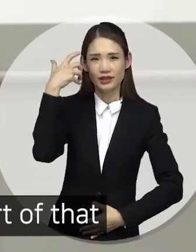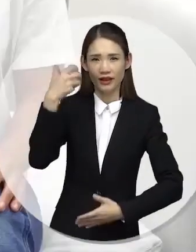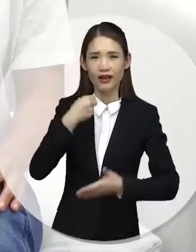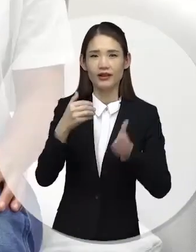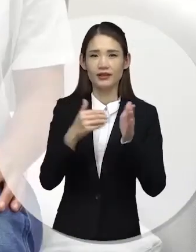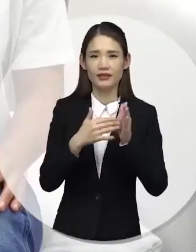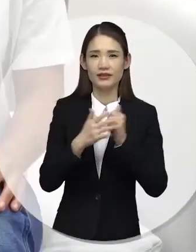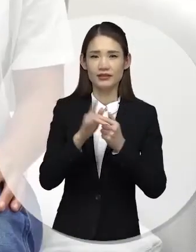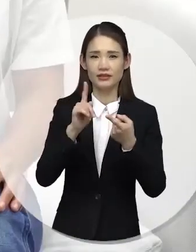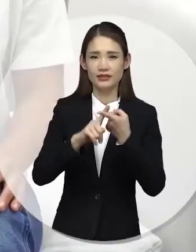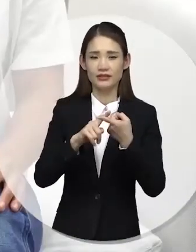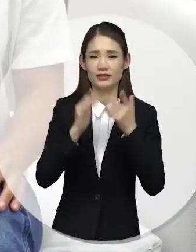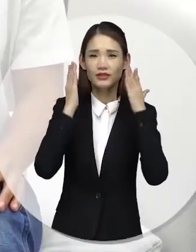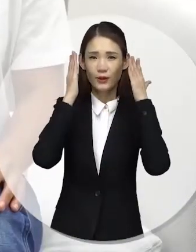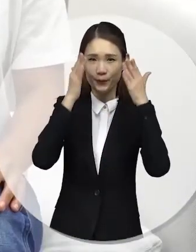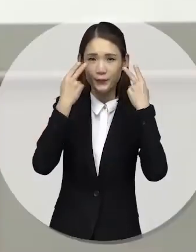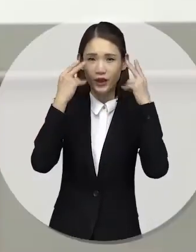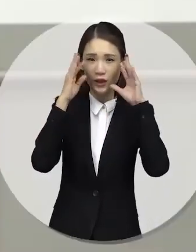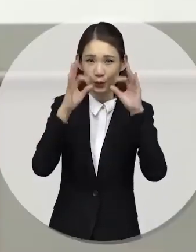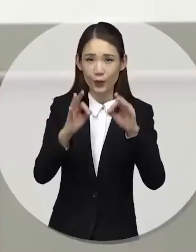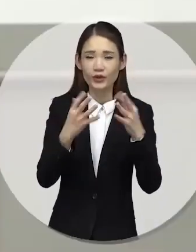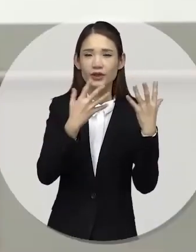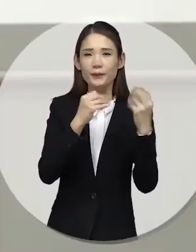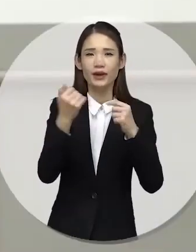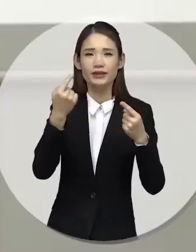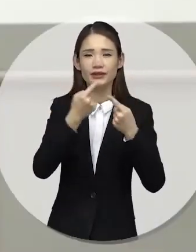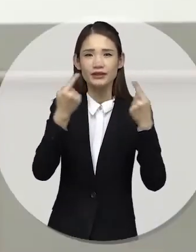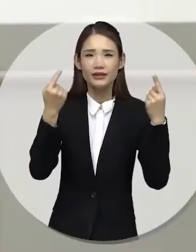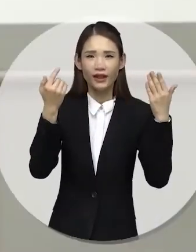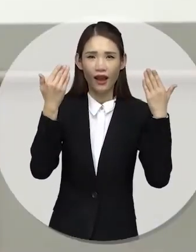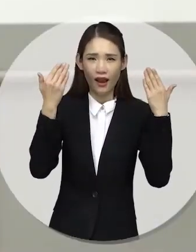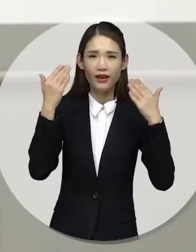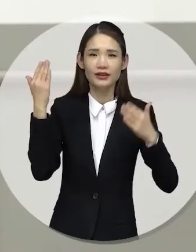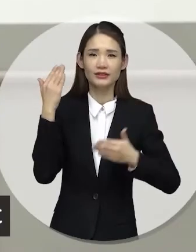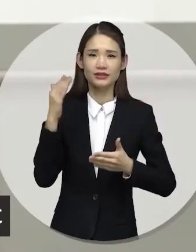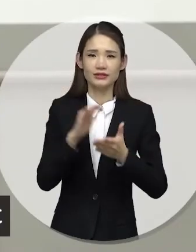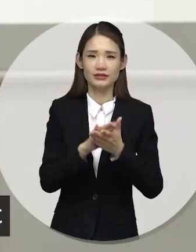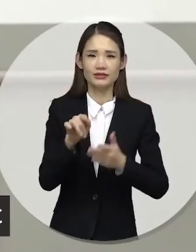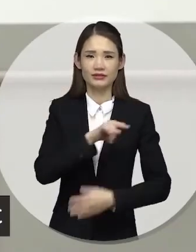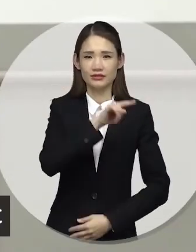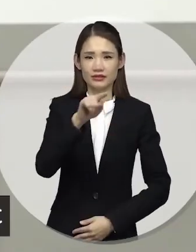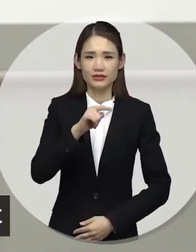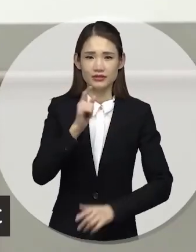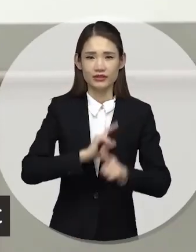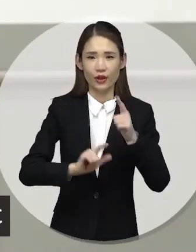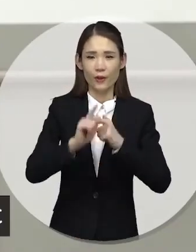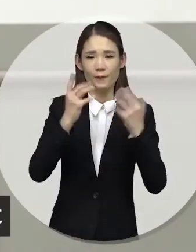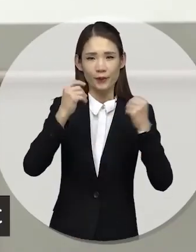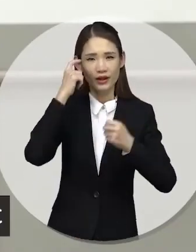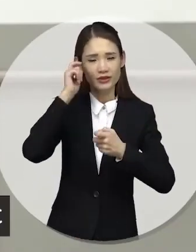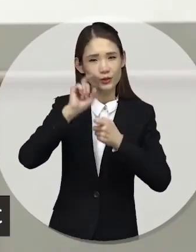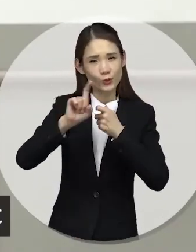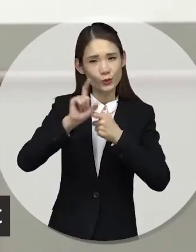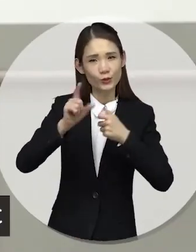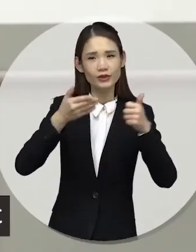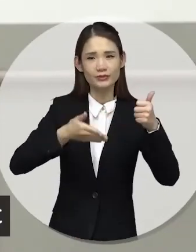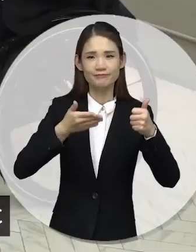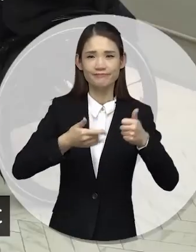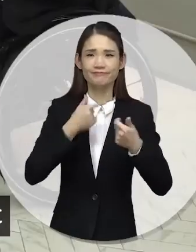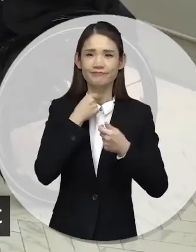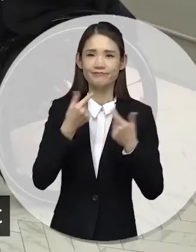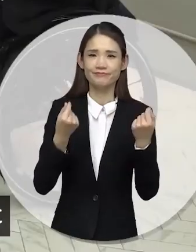있고 이거를 보는 많은 대학생 친구들도 뭔가 더 생각을 해볼 수 있으면 좋을 것